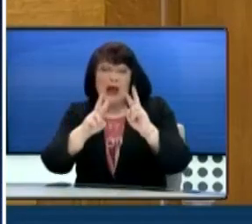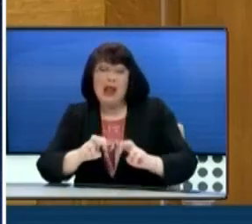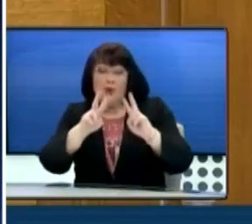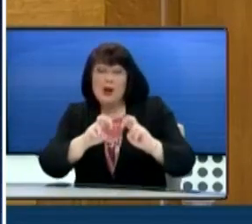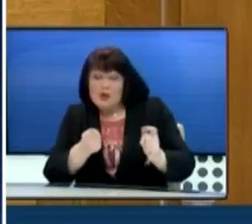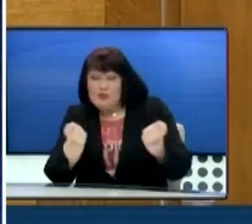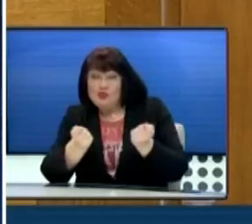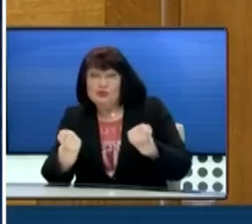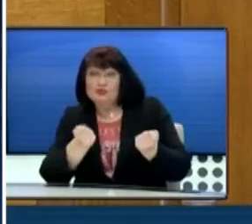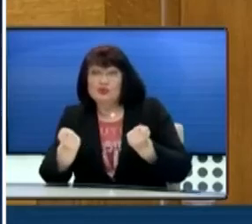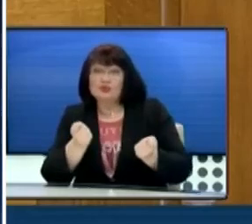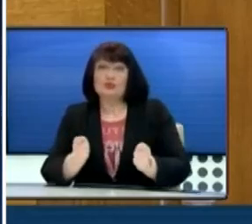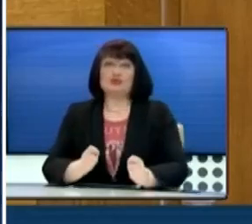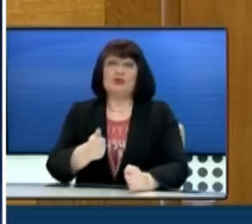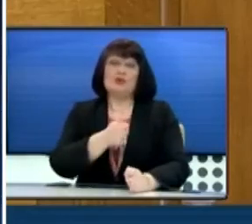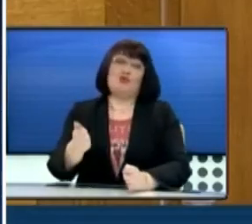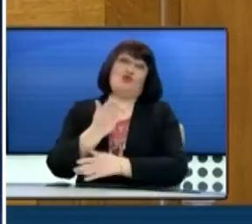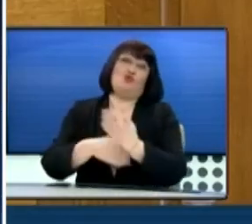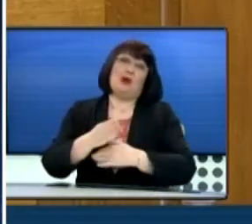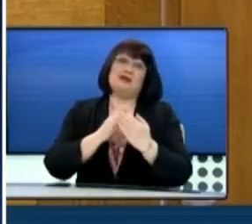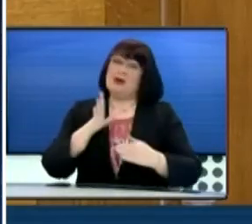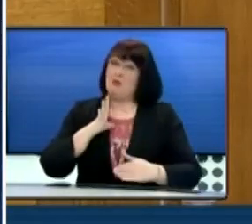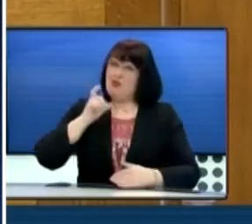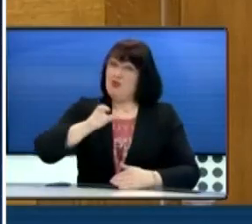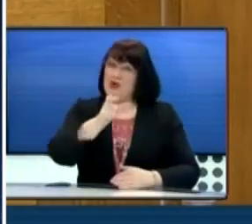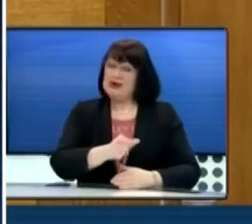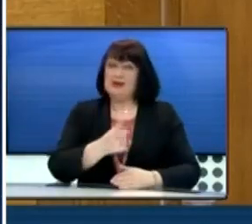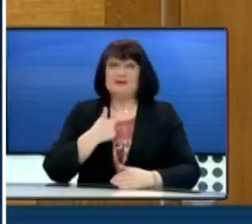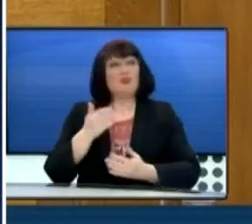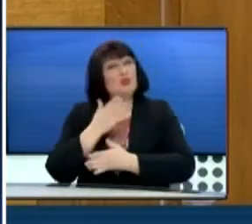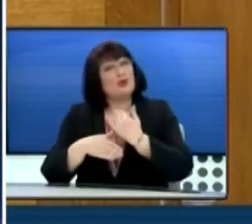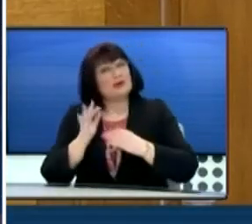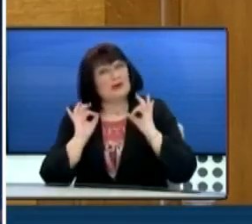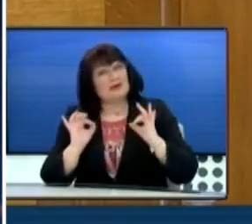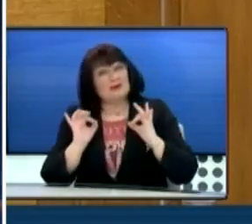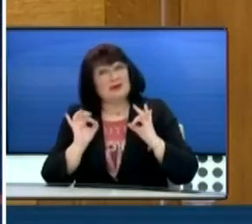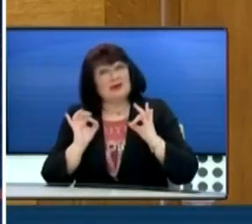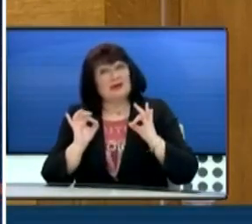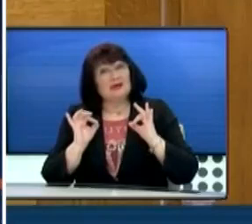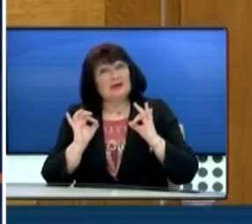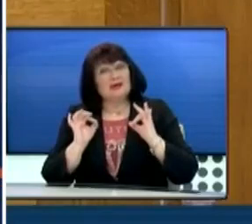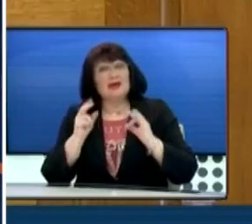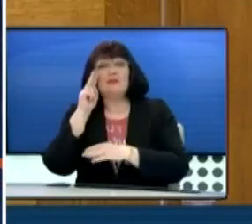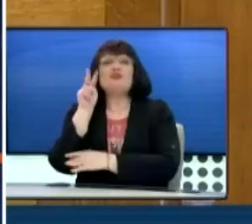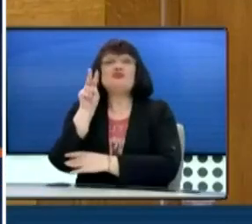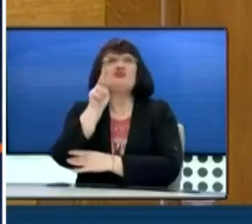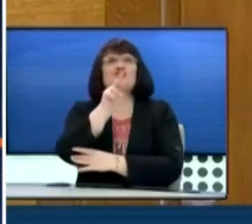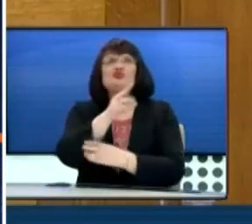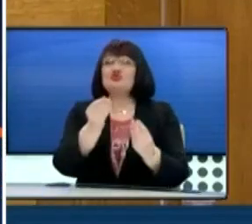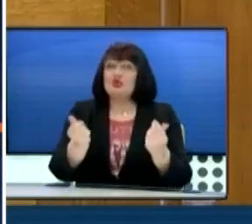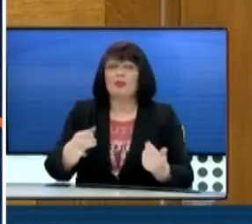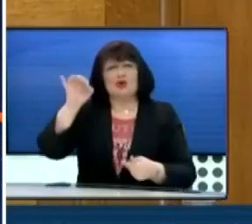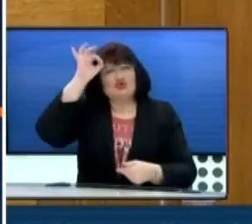αντιμετώπιση της πανδημίας. Και όπως είπες και εσύ, είπε ότι αυτή η διαχείριση είναι ένα σπριντ, είναι ένας μαραθώνιος μάλλον και όχι ένα